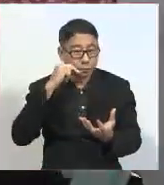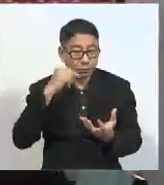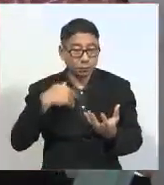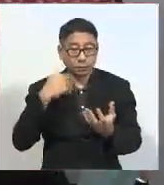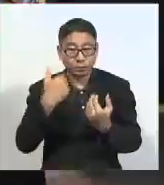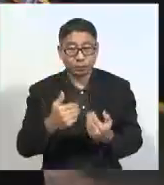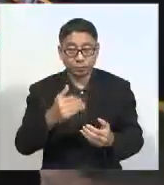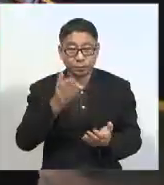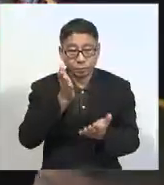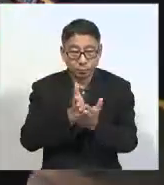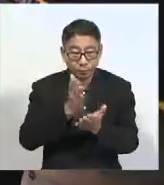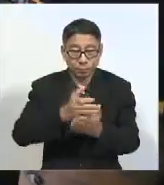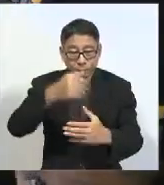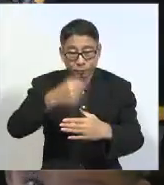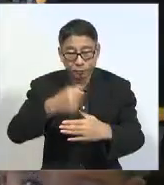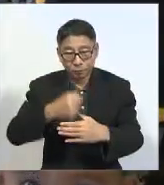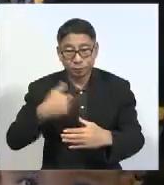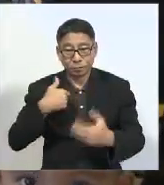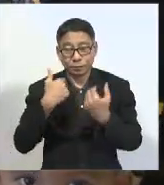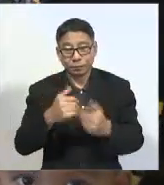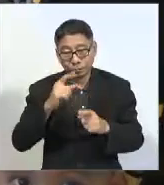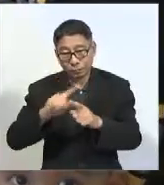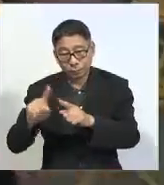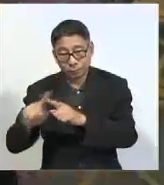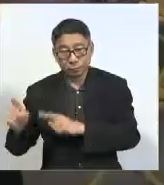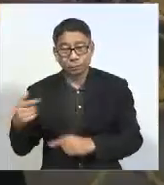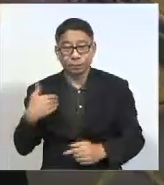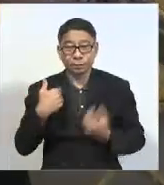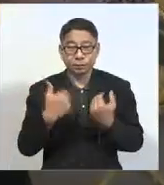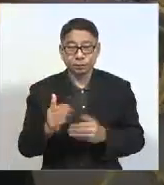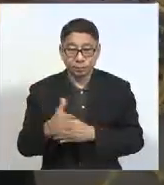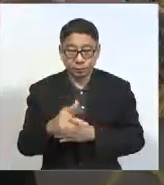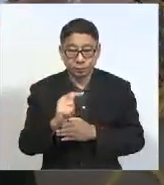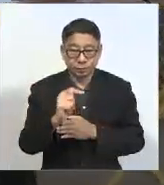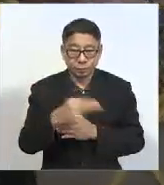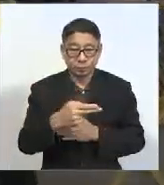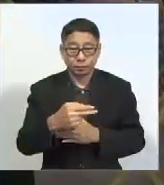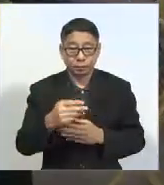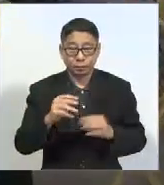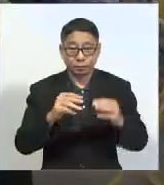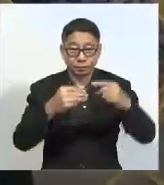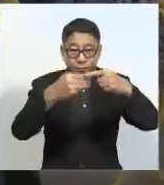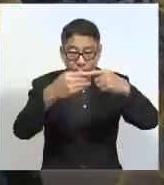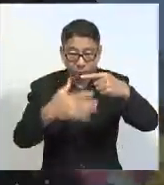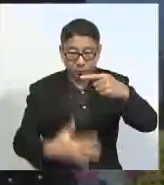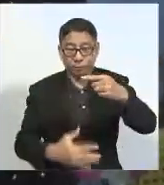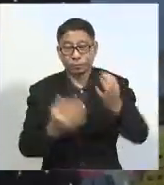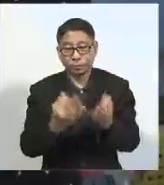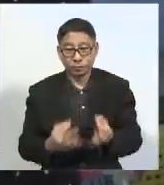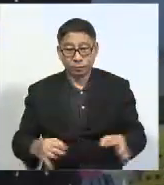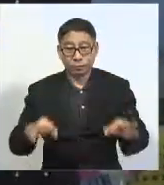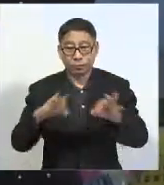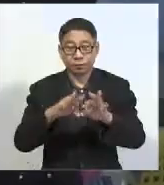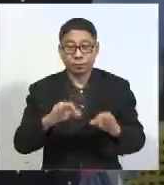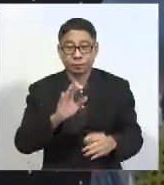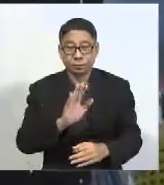าทูขนมจีนน้ำยาปลาทูชูฉี่ปลาทูโดยเฉพาะเมนูเด็ดที่พลาดไม่ได้แล้วก็เป็น